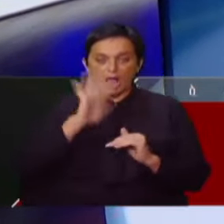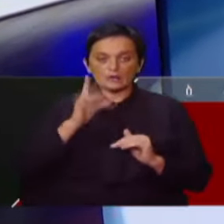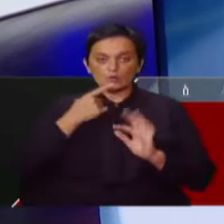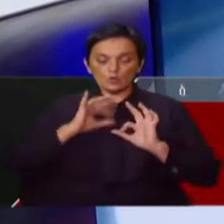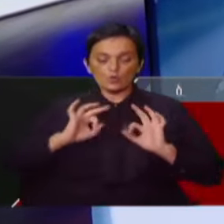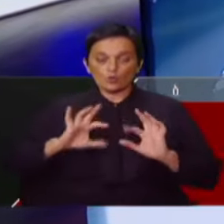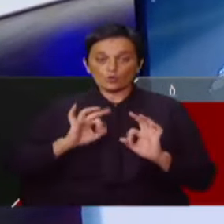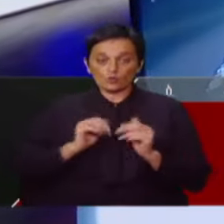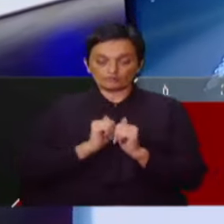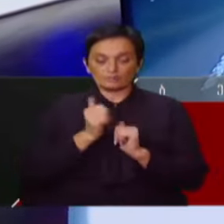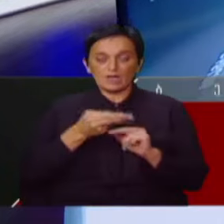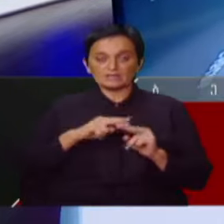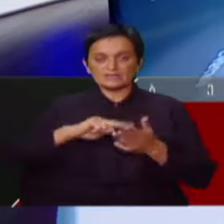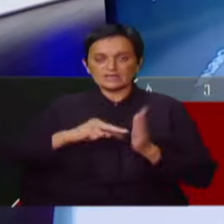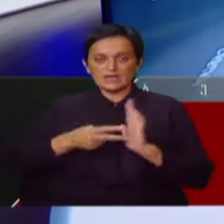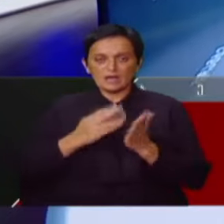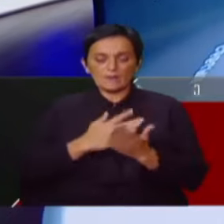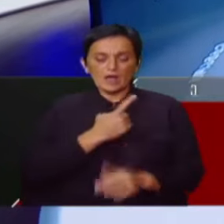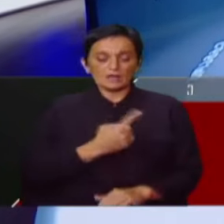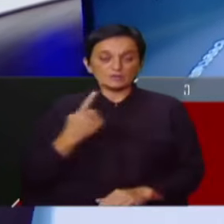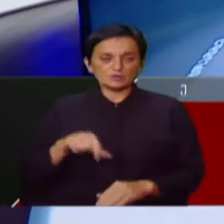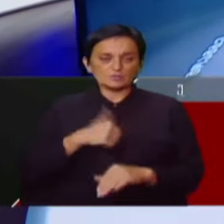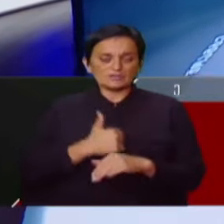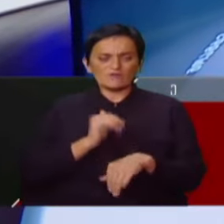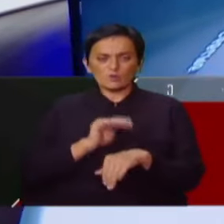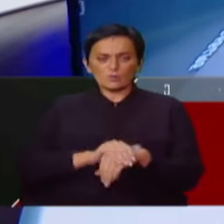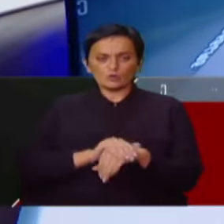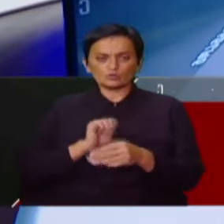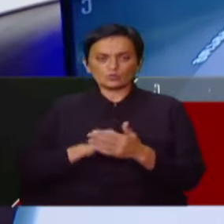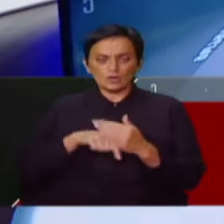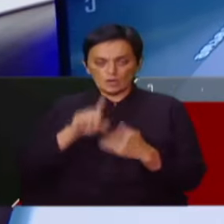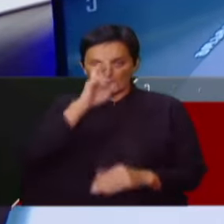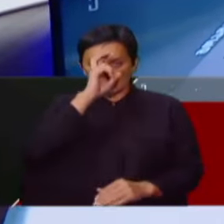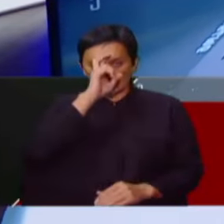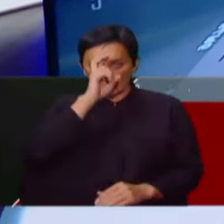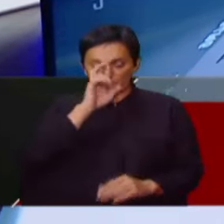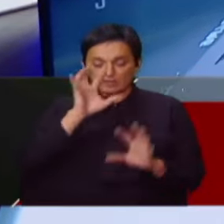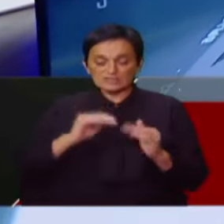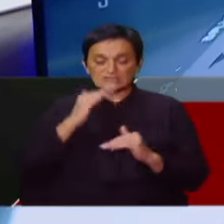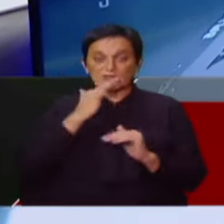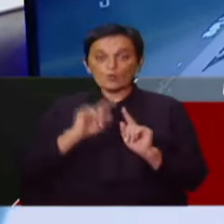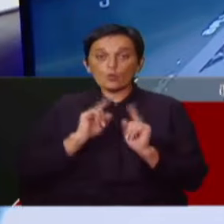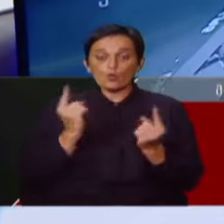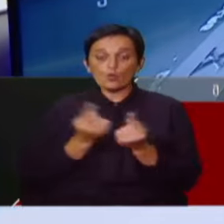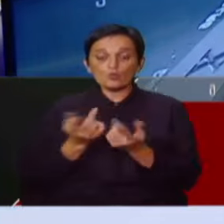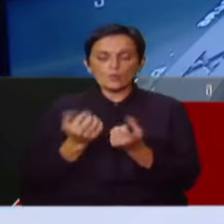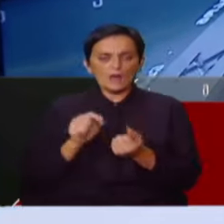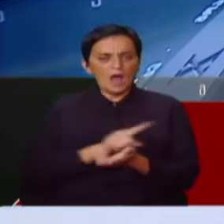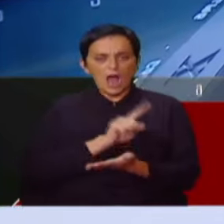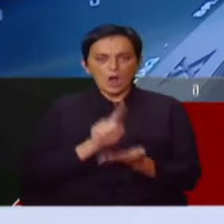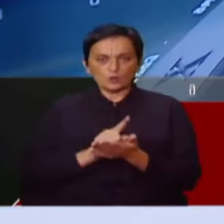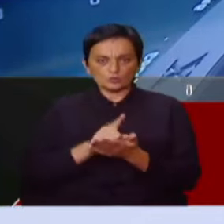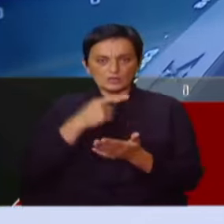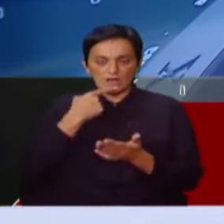გამოცხადებას აანონსებს. სწორედ ეს გეგმა არის ერთ-ერთი მთავარი ფაქტორი, რის გამოც ხელისუფლება საკონსტიტუციო უმრავლესობის მოპოვების